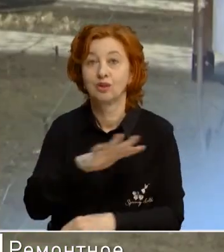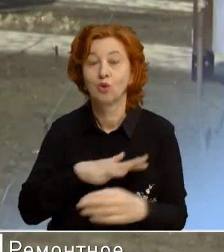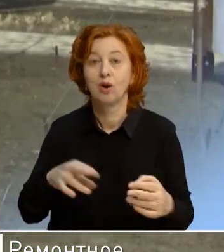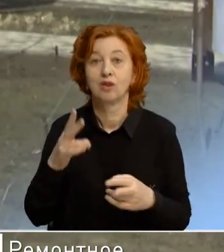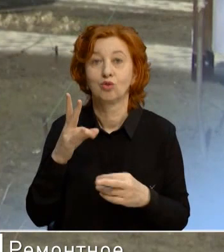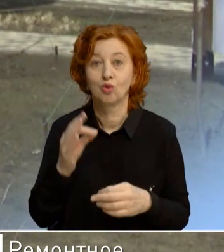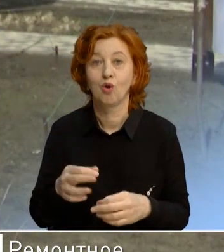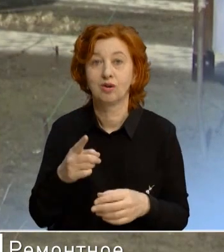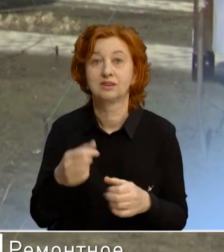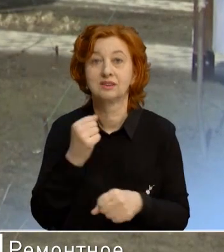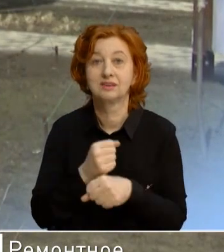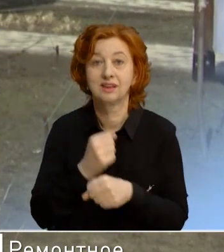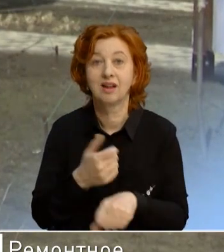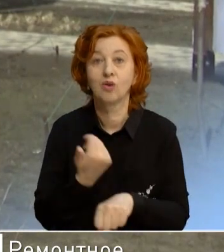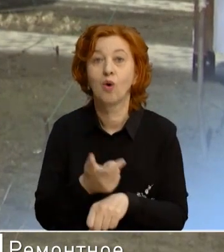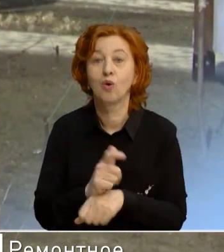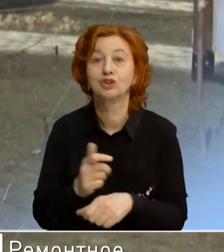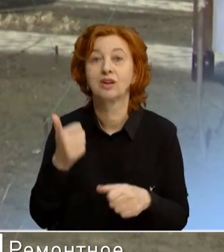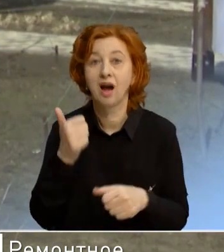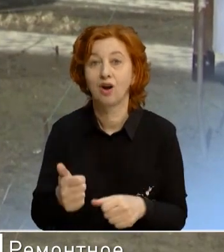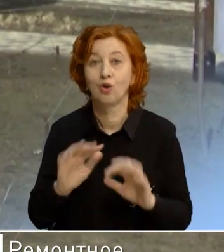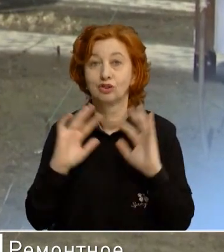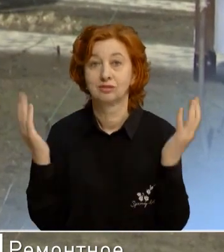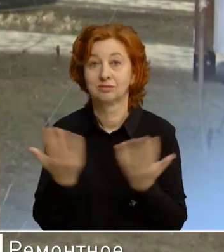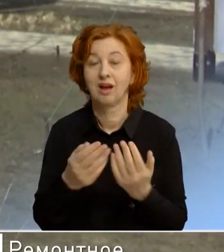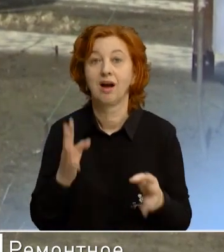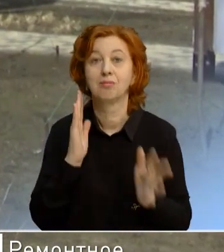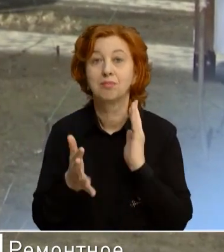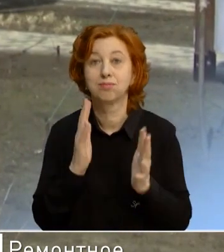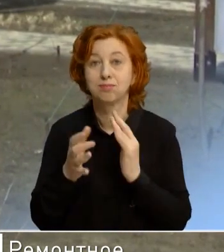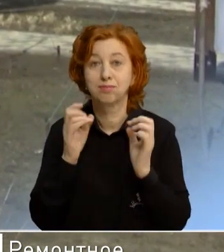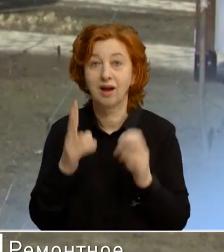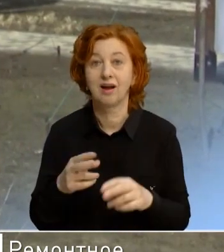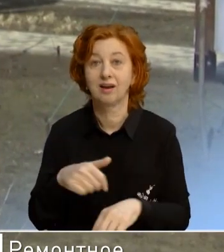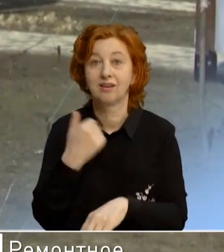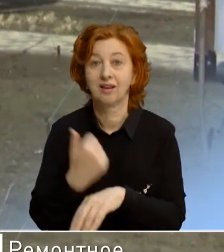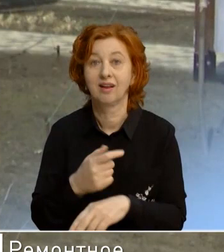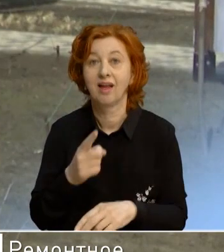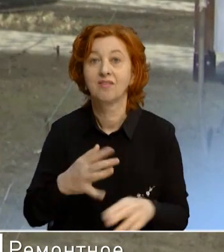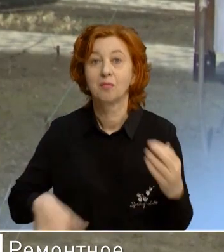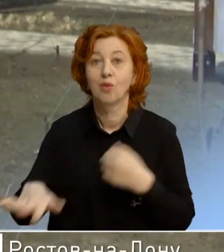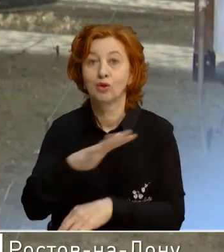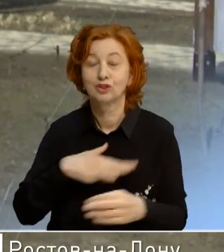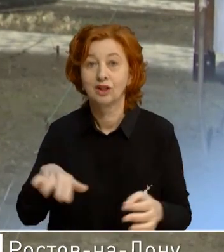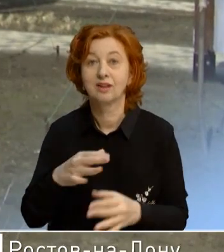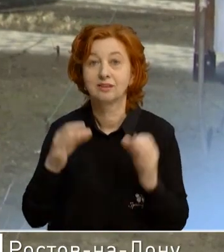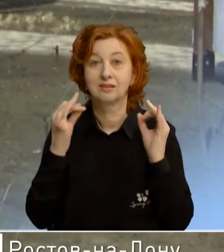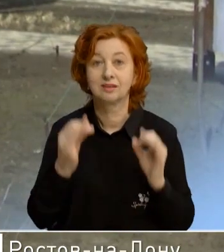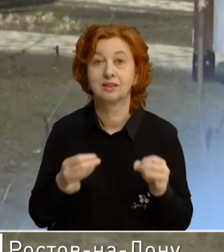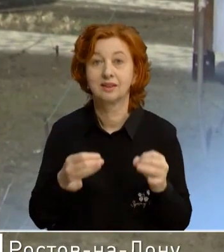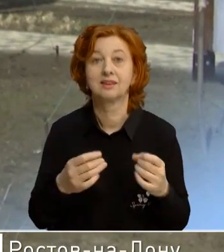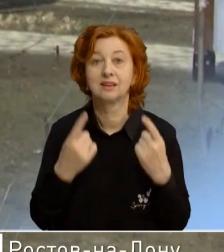что должно быть вот в хорошем полноценном парке. Поэтому, я считаю, можно поставить оценку только 5 вот,